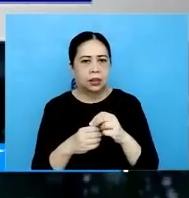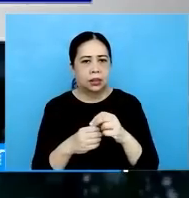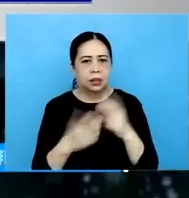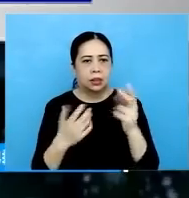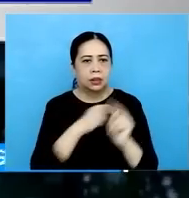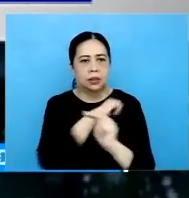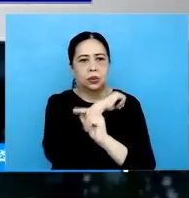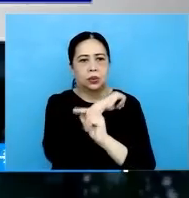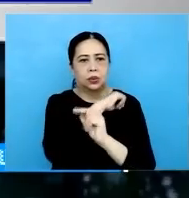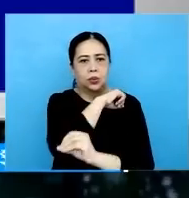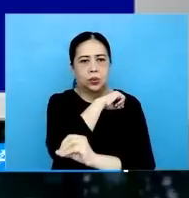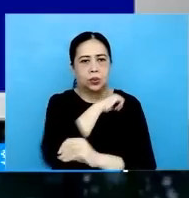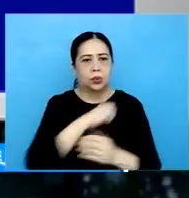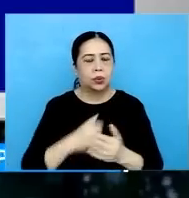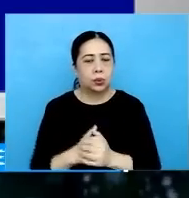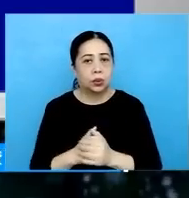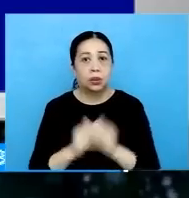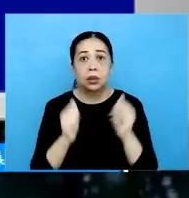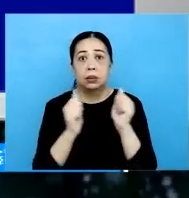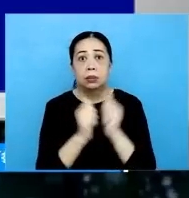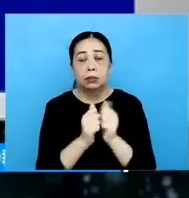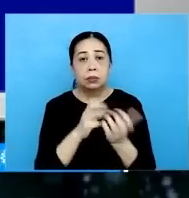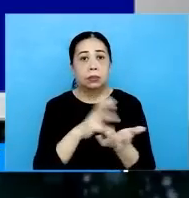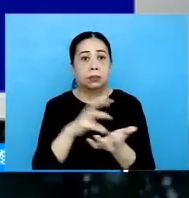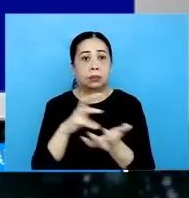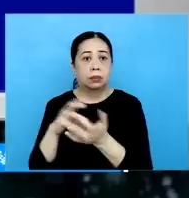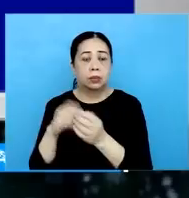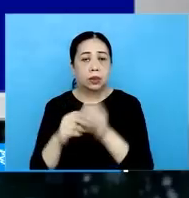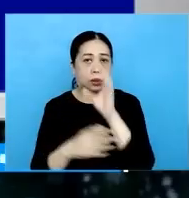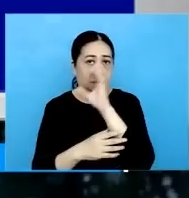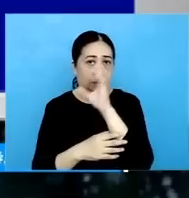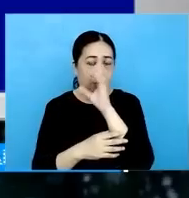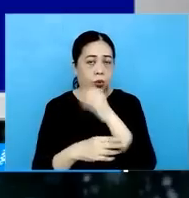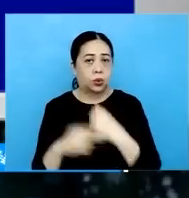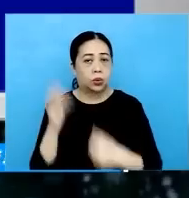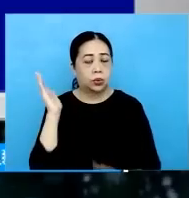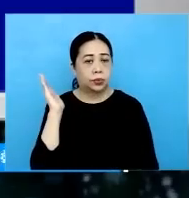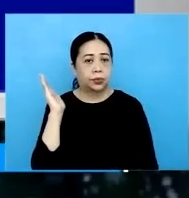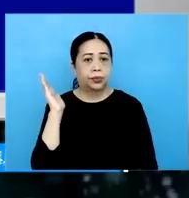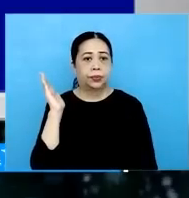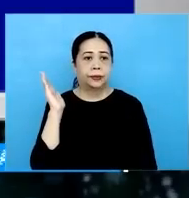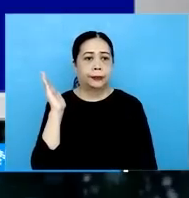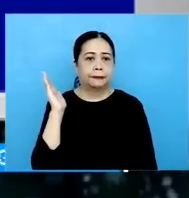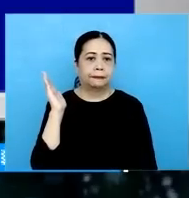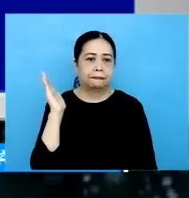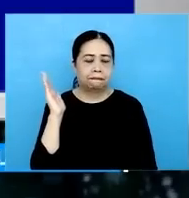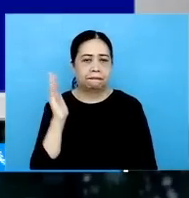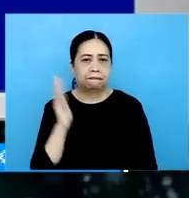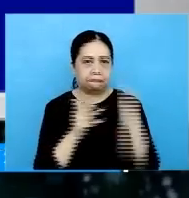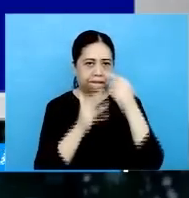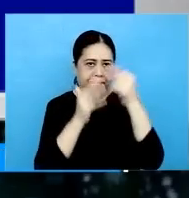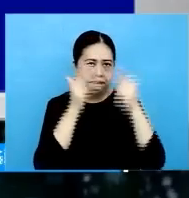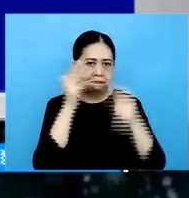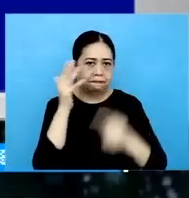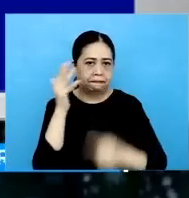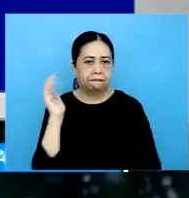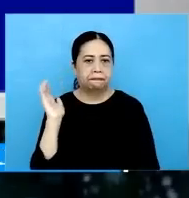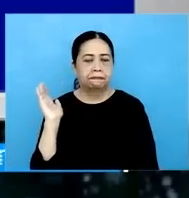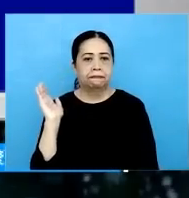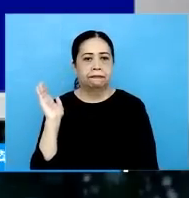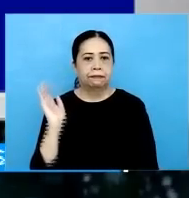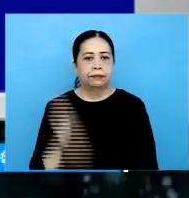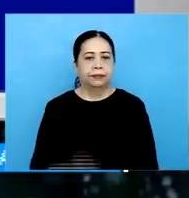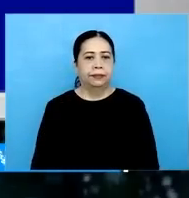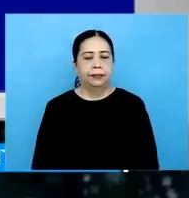Negros Occidental. Pati na rin sa ilan pang bayan sa Cebu tulad ng Minlanilla, Carcar, Argao, San Fernando,